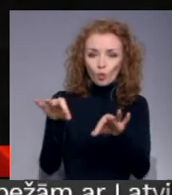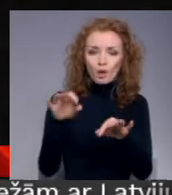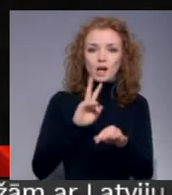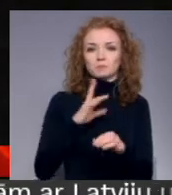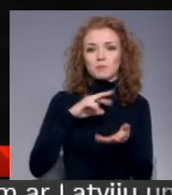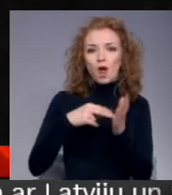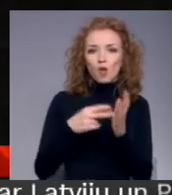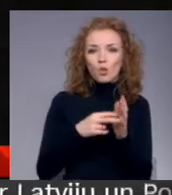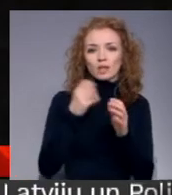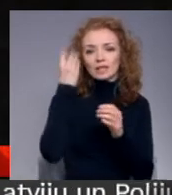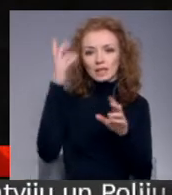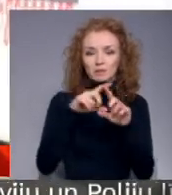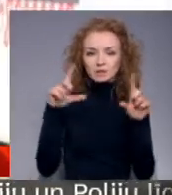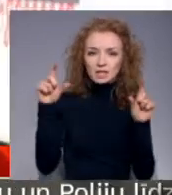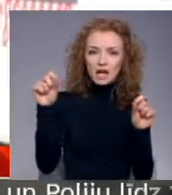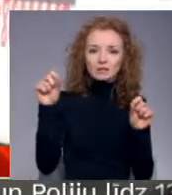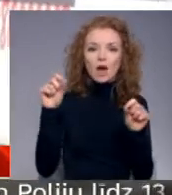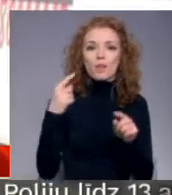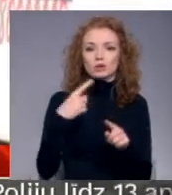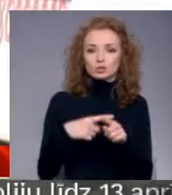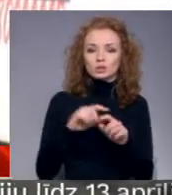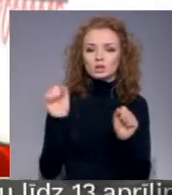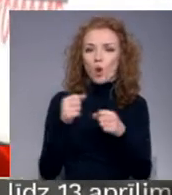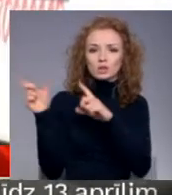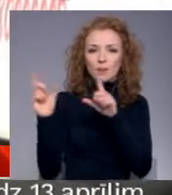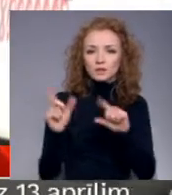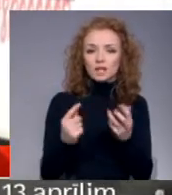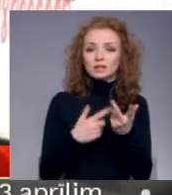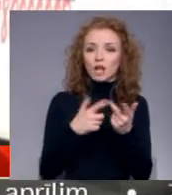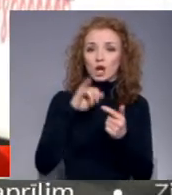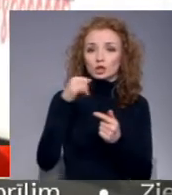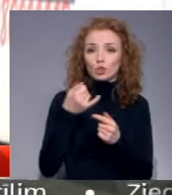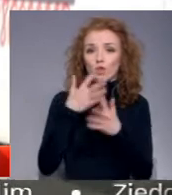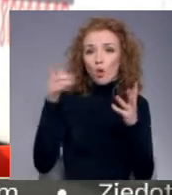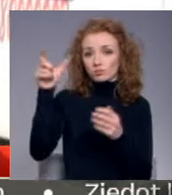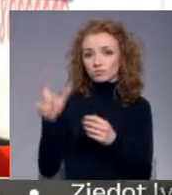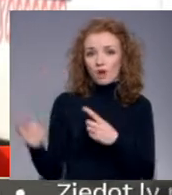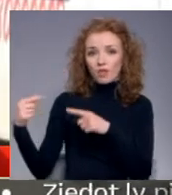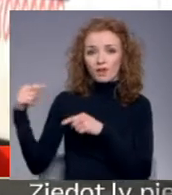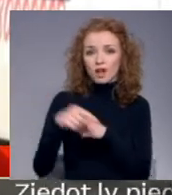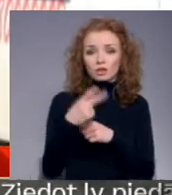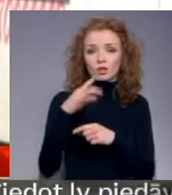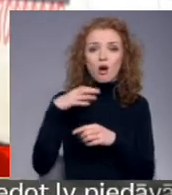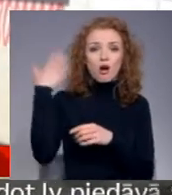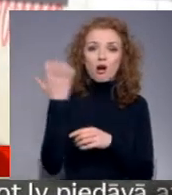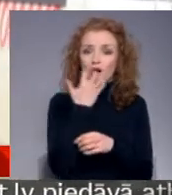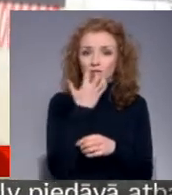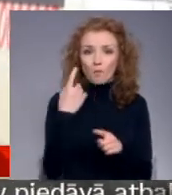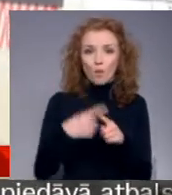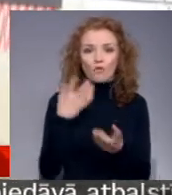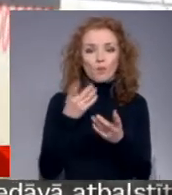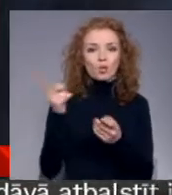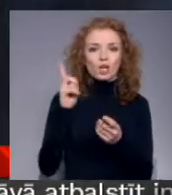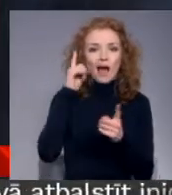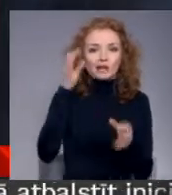un citās vietās. Turklāt donoru skaits strauji samazinās, jo daudzi atgriezušies no ārvalstīm vai bijuši saskarsmē ar cilvēkiem, kuriem ir aizdomas